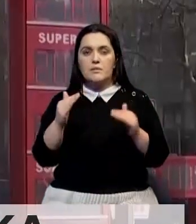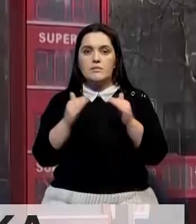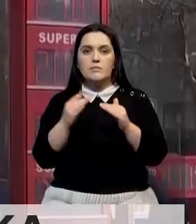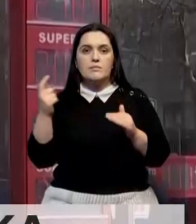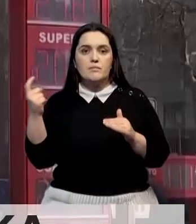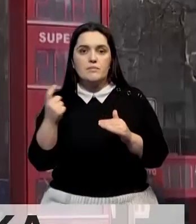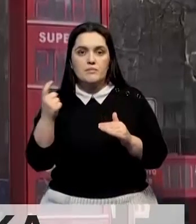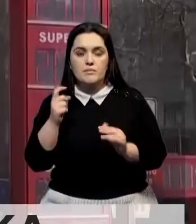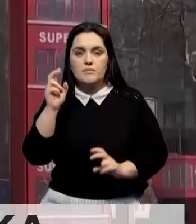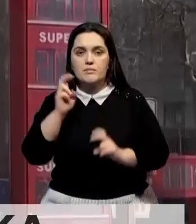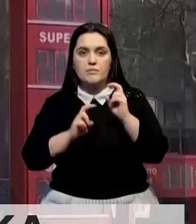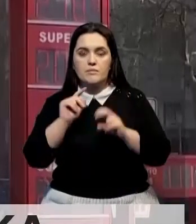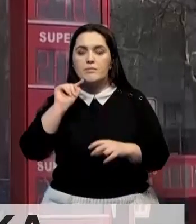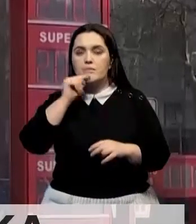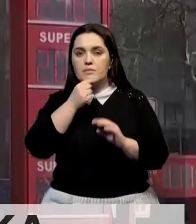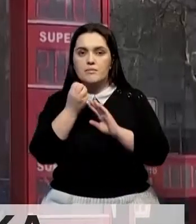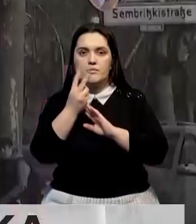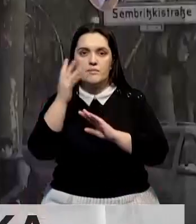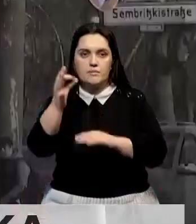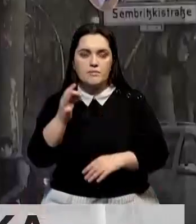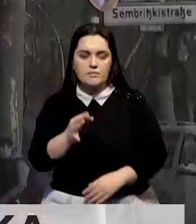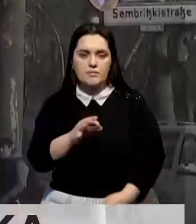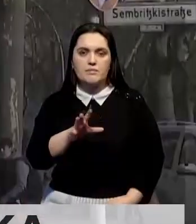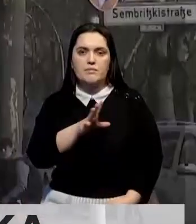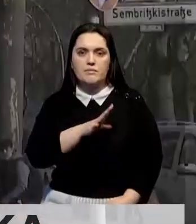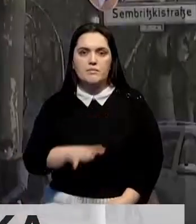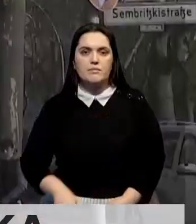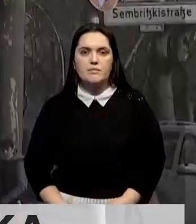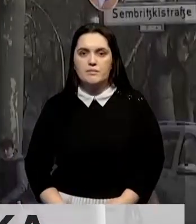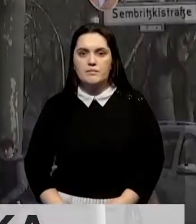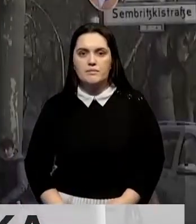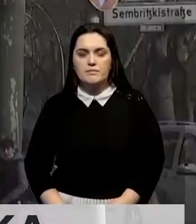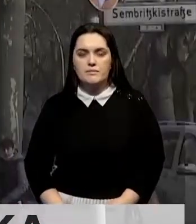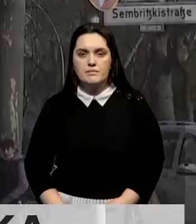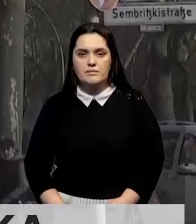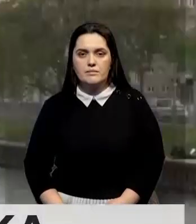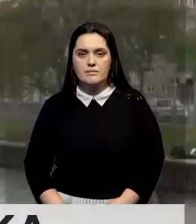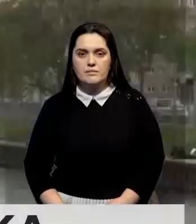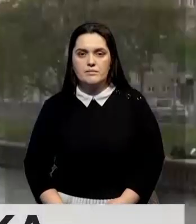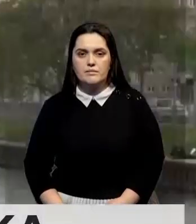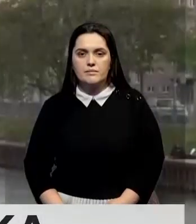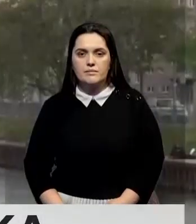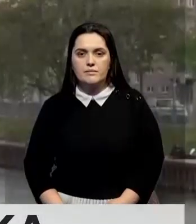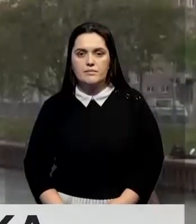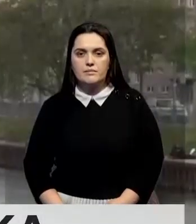года. Частные домохозяйства и предприятия сэкономили 12%.